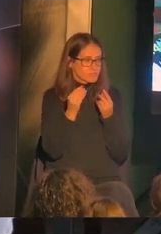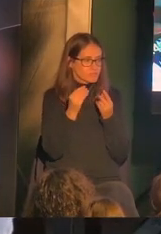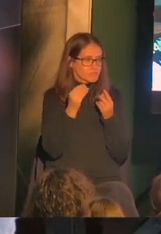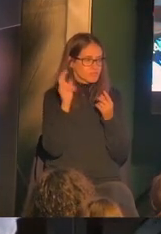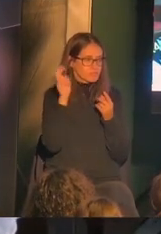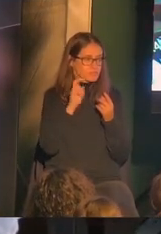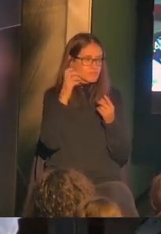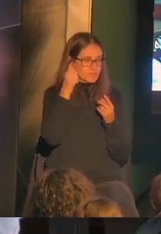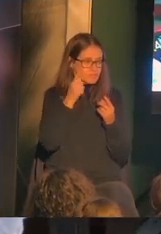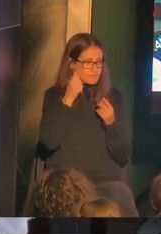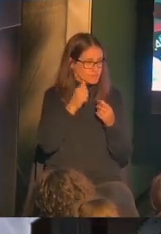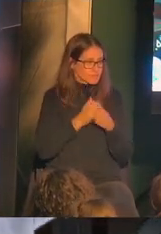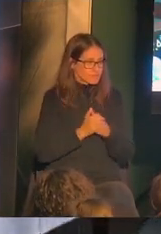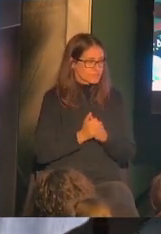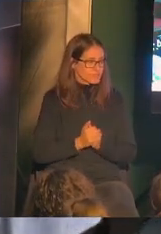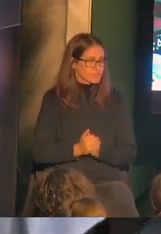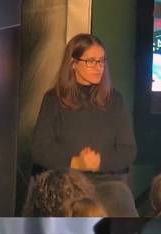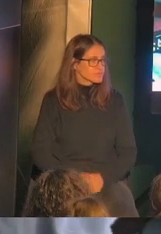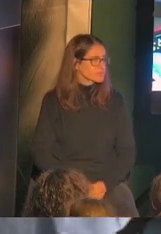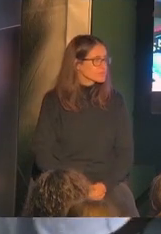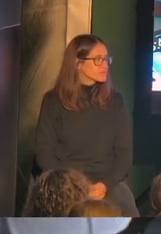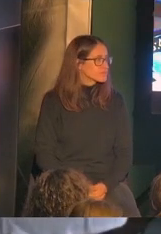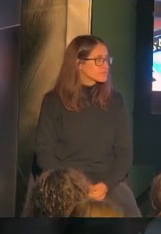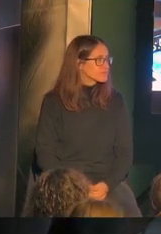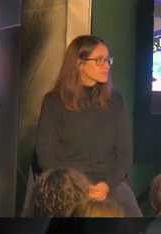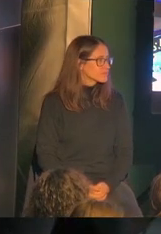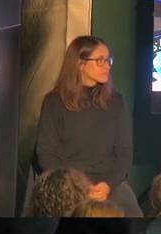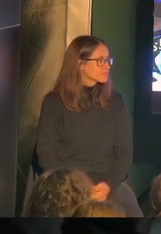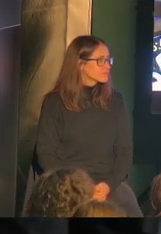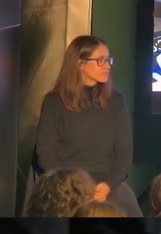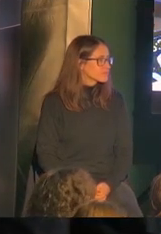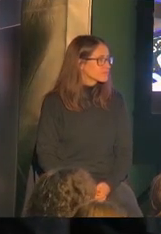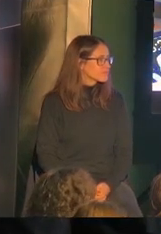llimonera. Espera't.